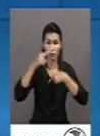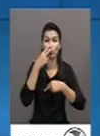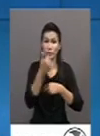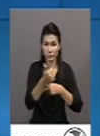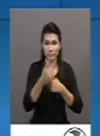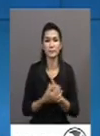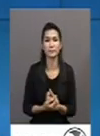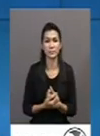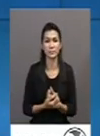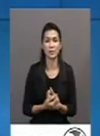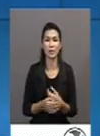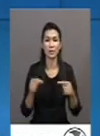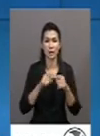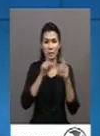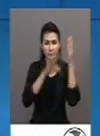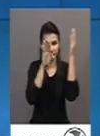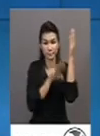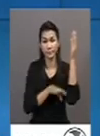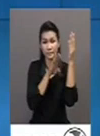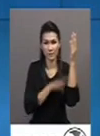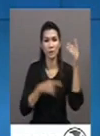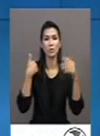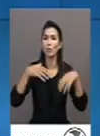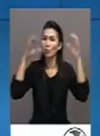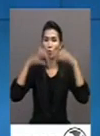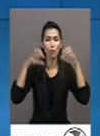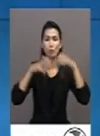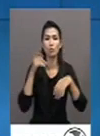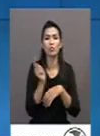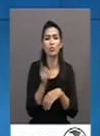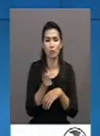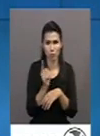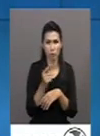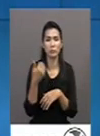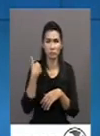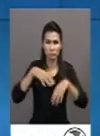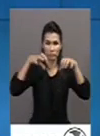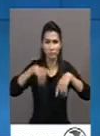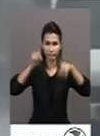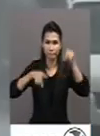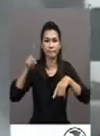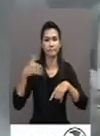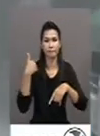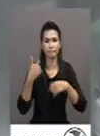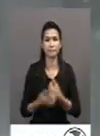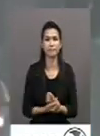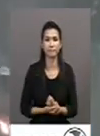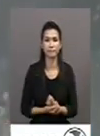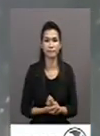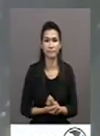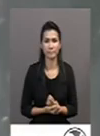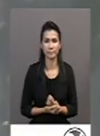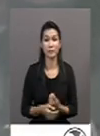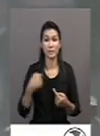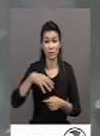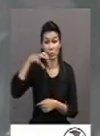ครับส่วนพื้นที่บริเวณภาคใต้นั้นยังคงมีฝนตกหนักต่อเนื่องแล้วก็มีฝนตกหนักบางแห่งในช่วงนี้ครับโดยศูนย์